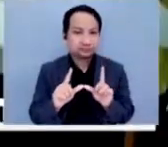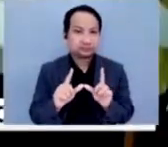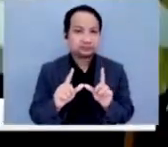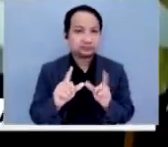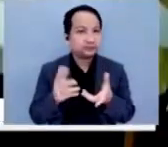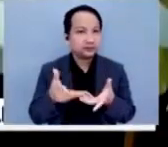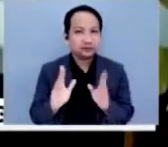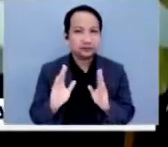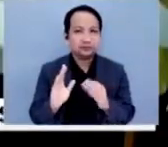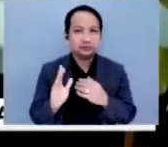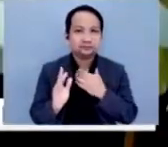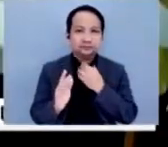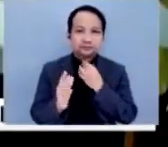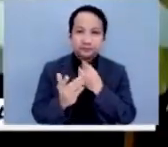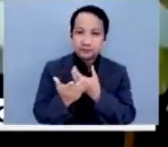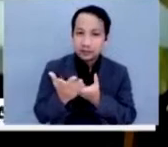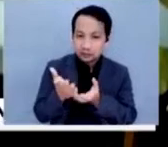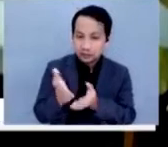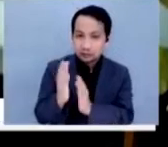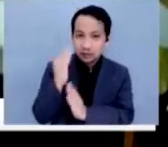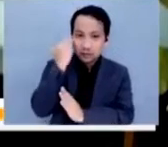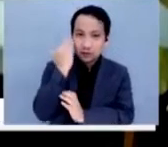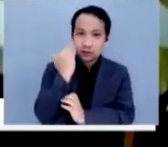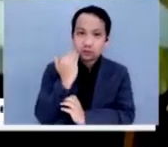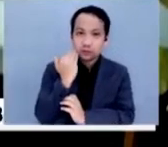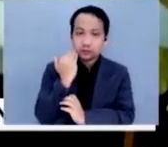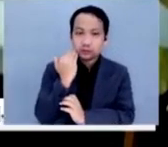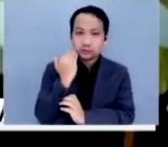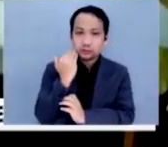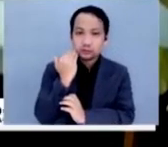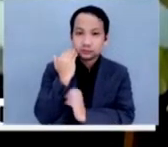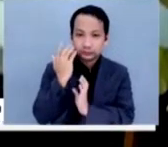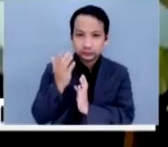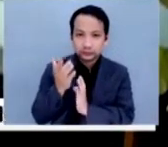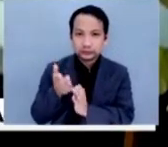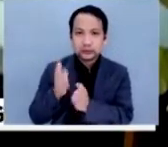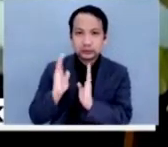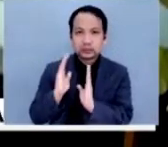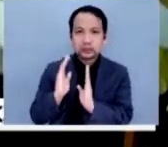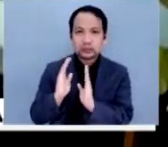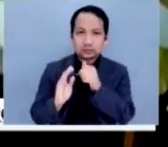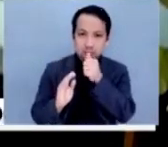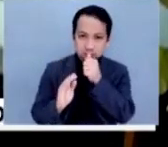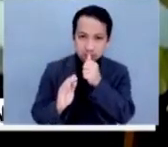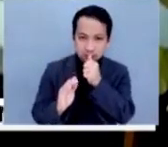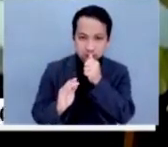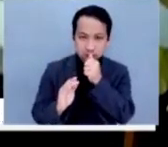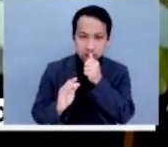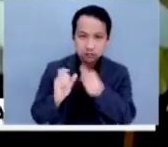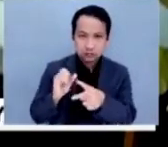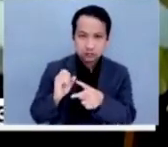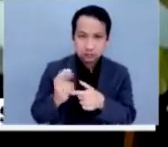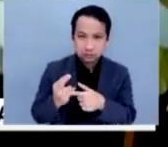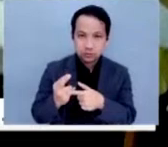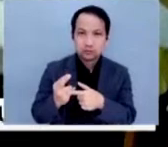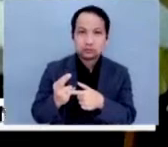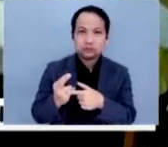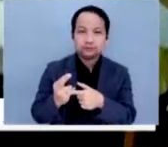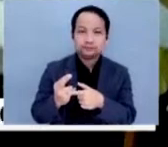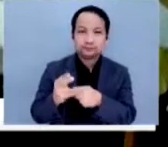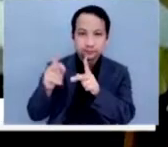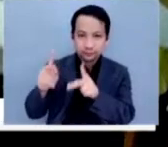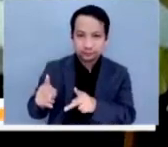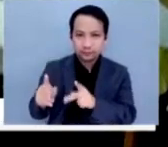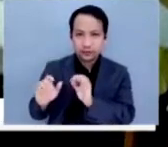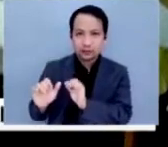ground ang lack of consent dahil sa may inilihim o concealment ang isang panig